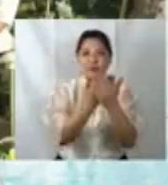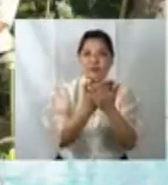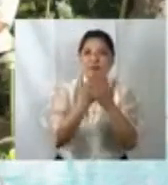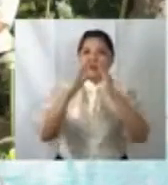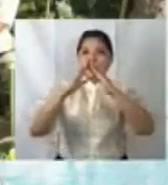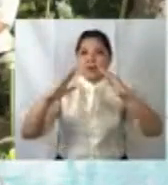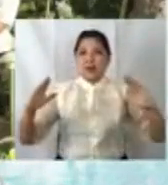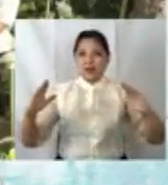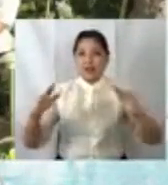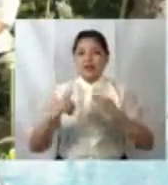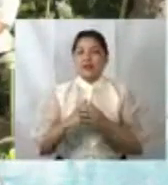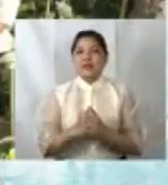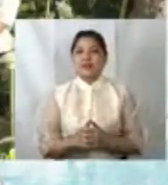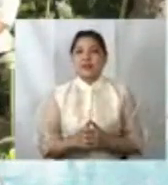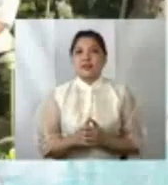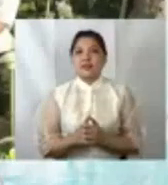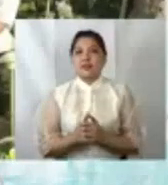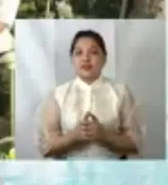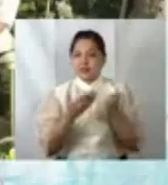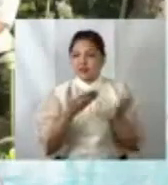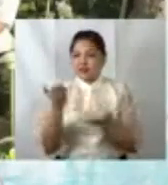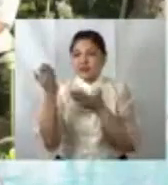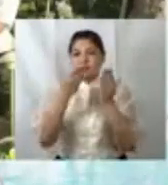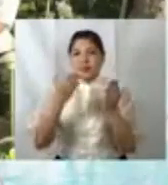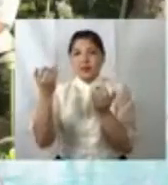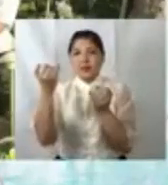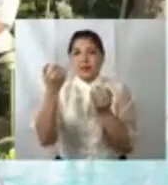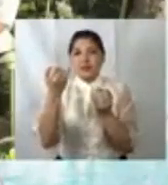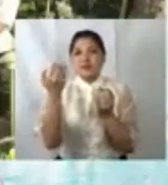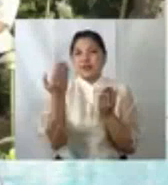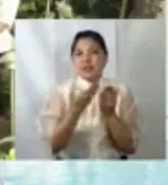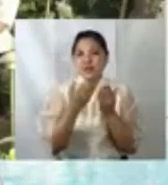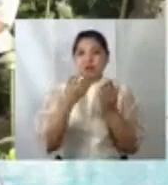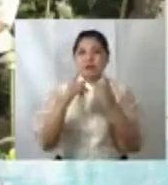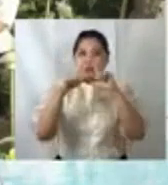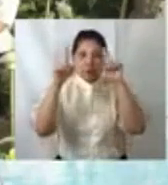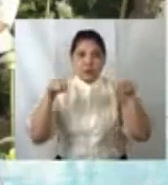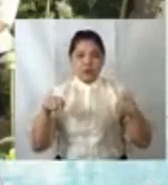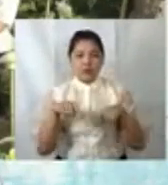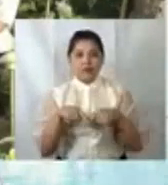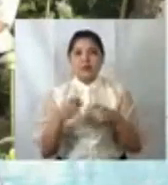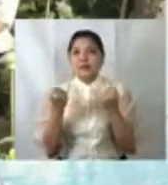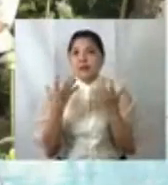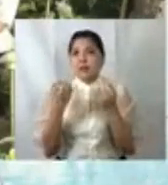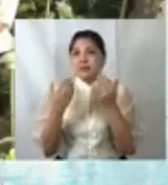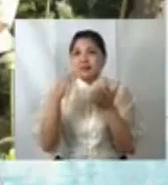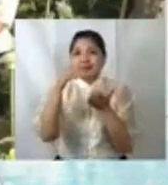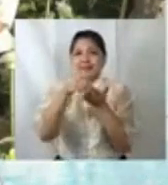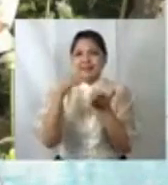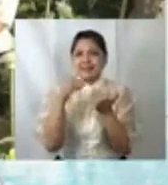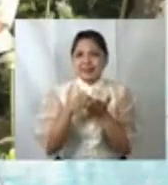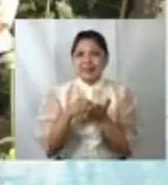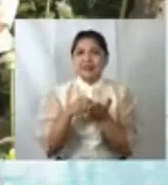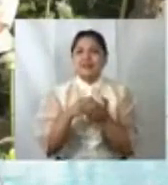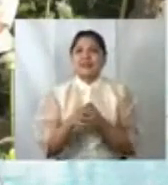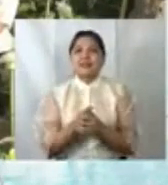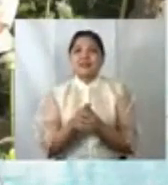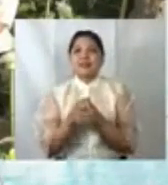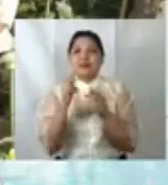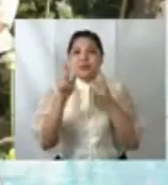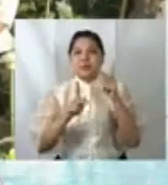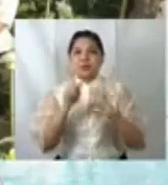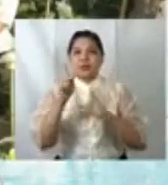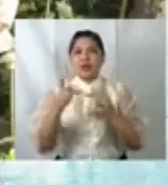no? Nagpadala ng mga imbitasyon and libu-libong tao ang naroon at may mga bandila na ng Pilipinas